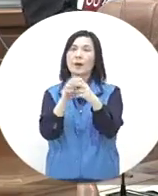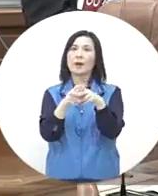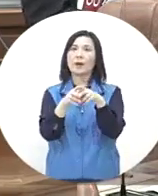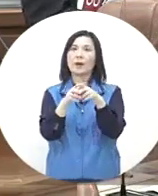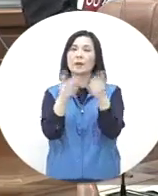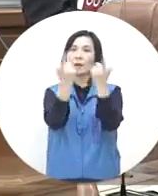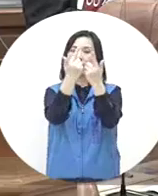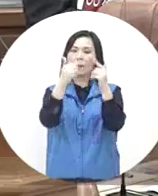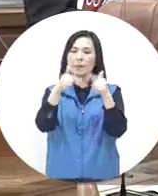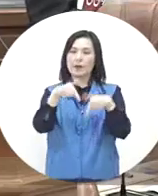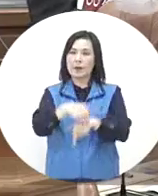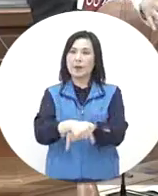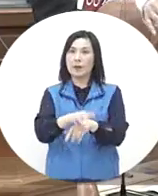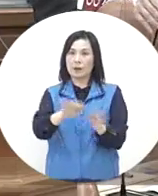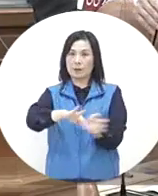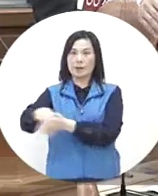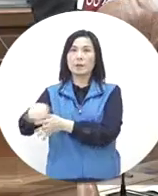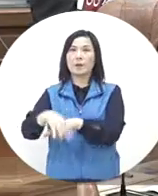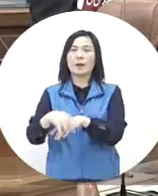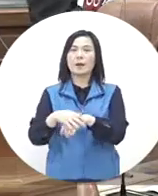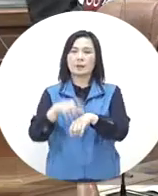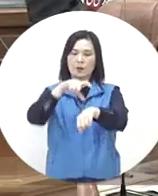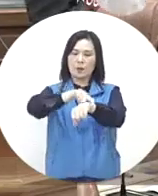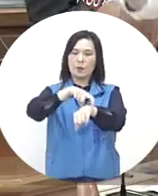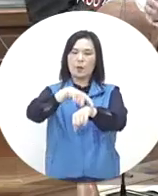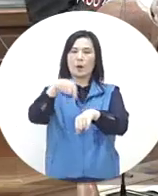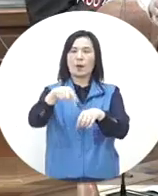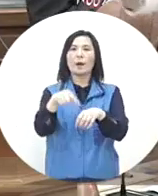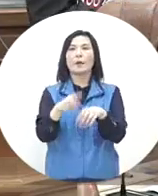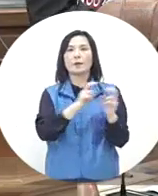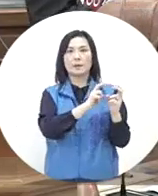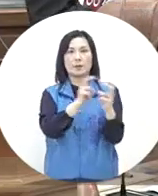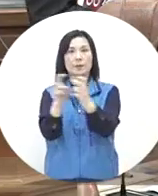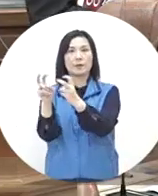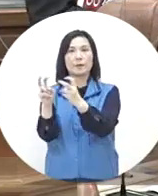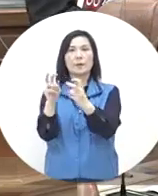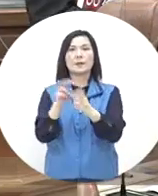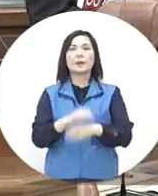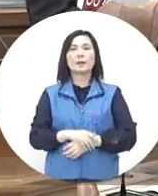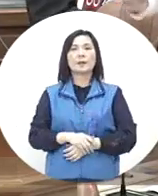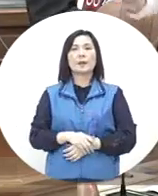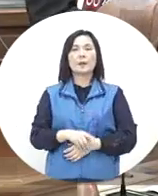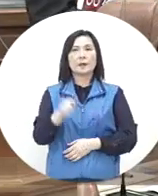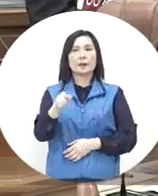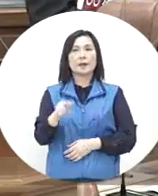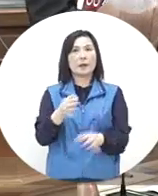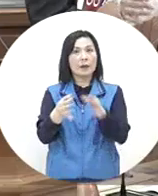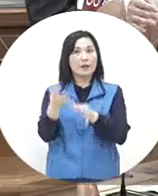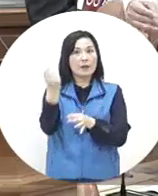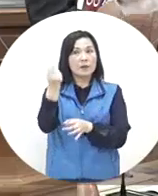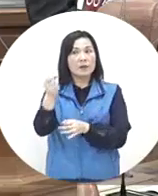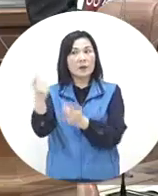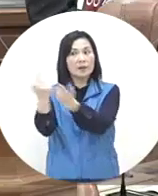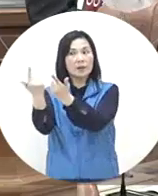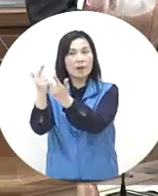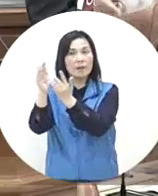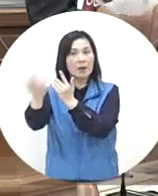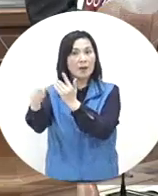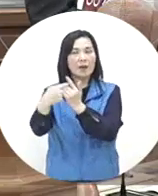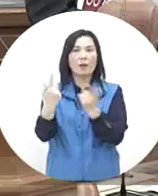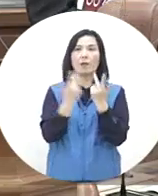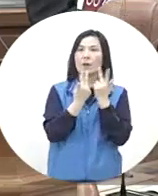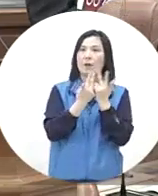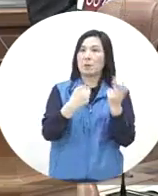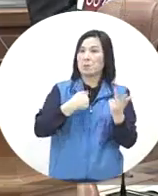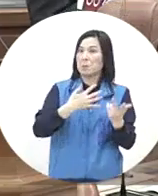做一做。那另外就是环状线这条了哈，我也不管说这个我们到底经营权是在台北市还是新北市，因为土地开发